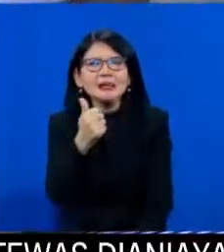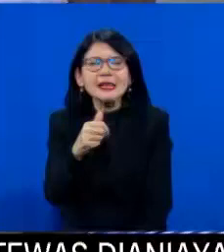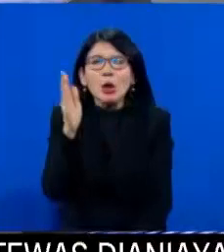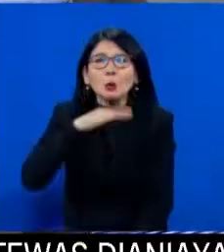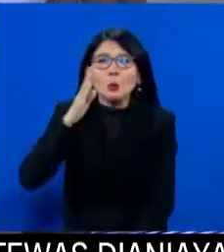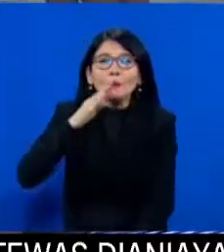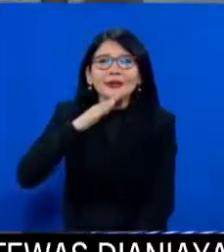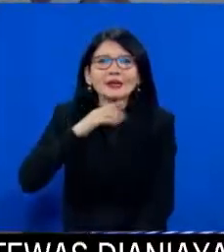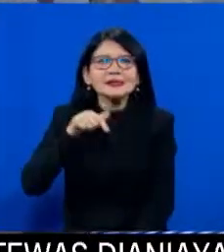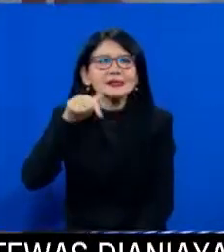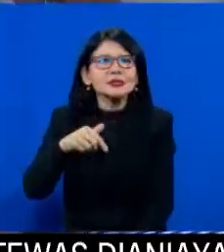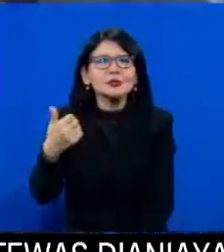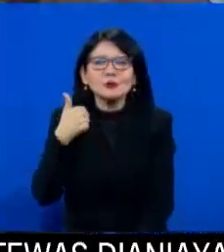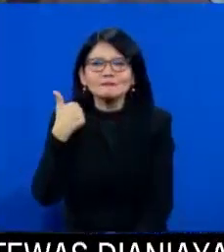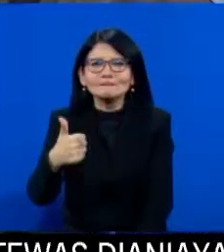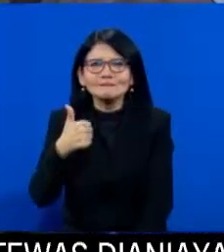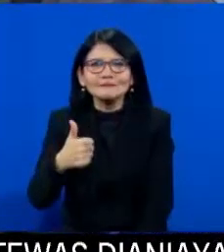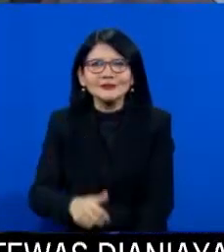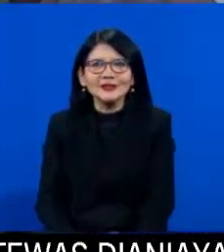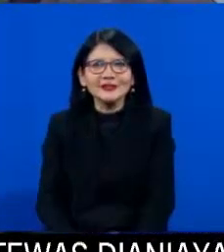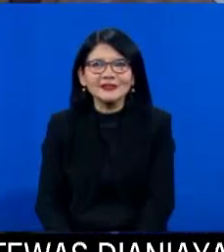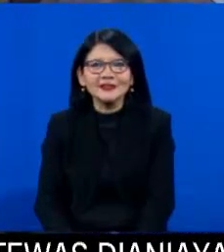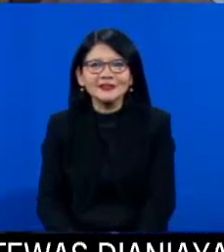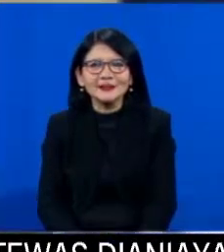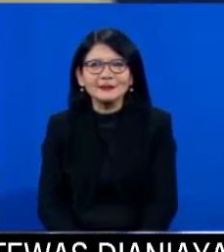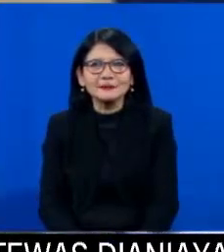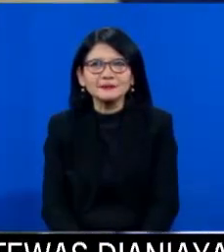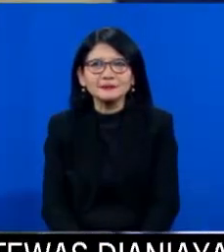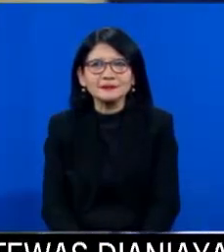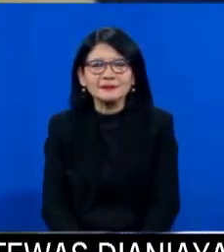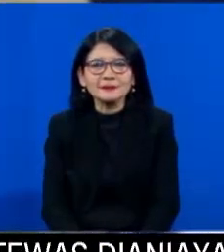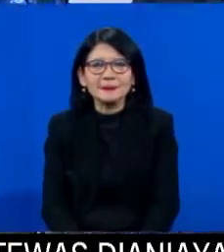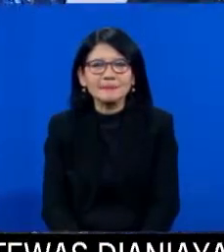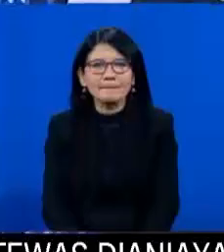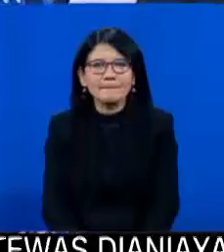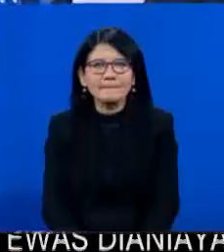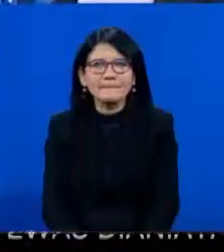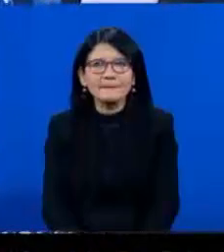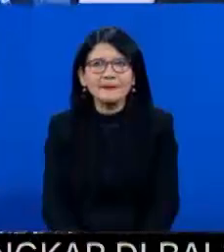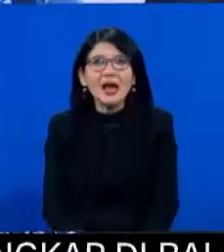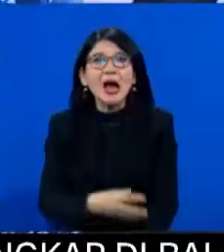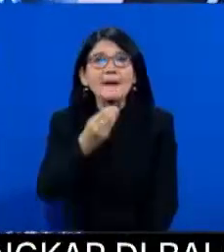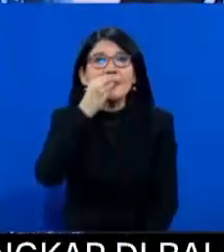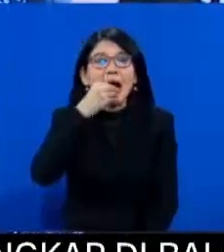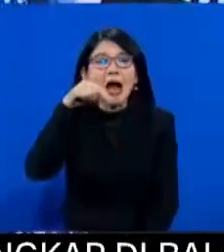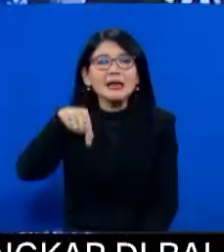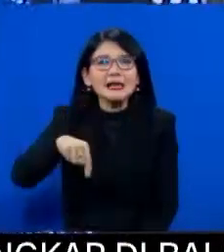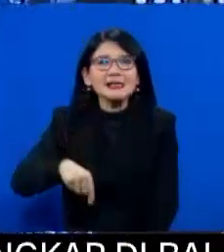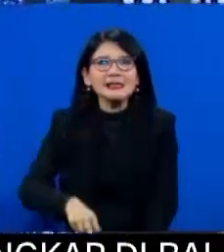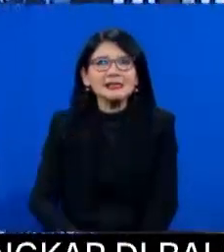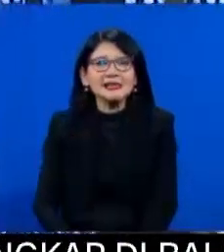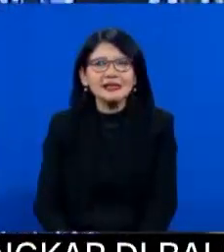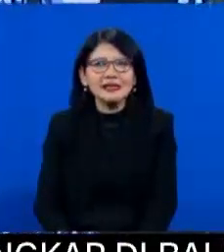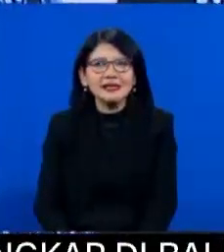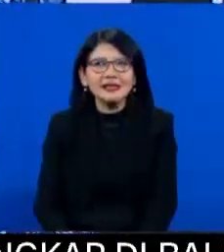yang terjaga menjadikan resto ini salah satu tujuan pembeli dari berbagai daerah. Kulinernya kebetulan kami dapatnya dari